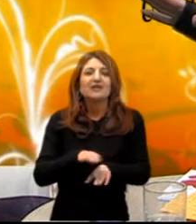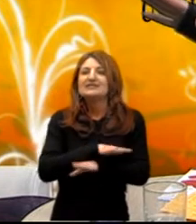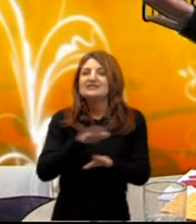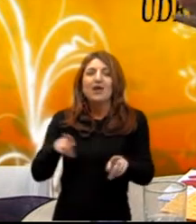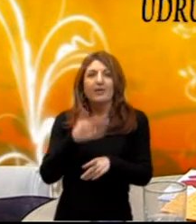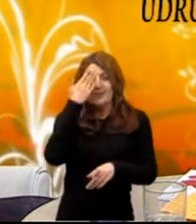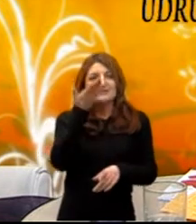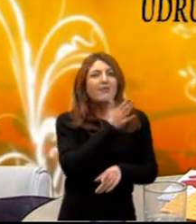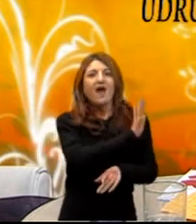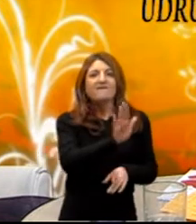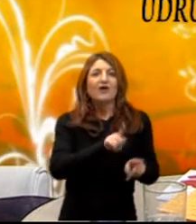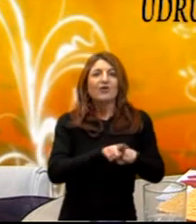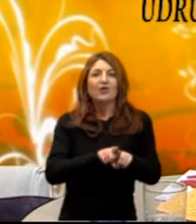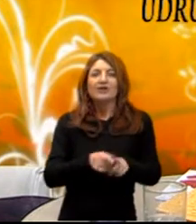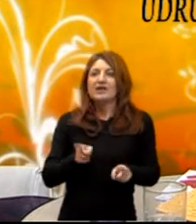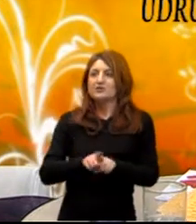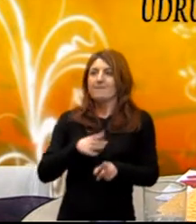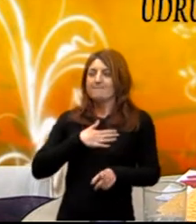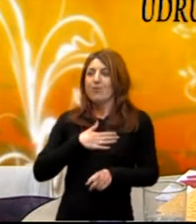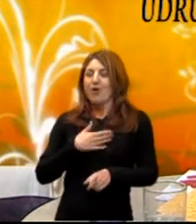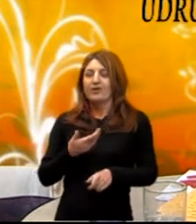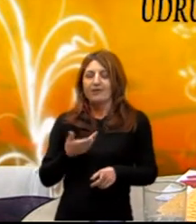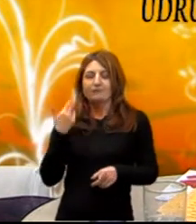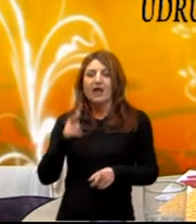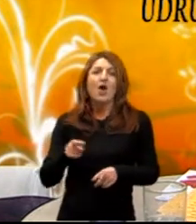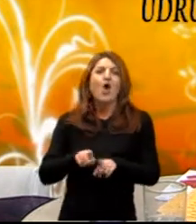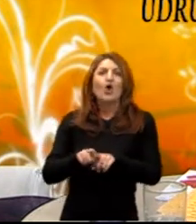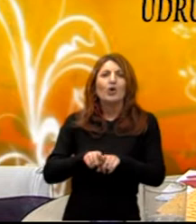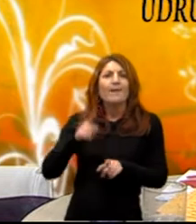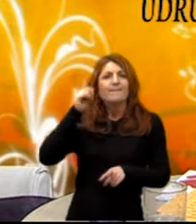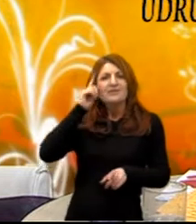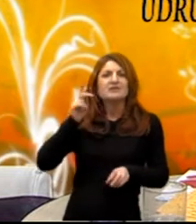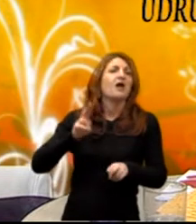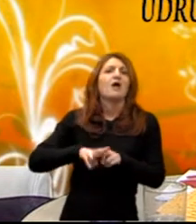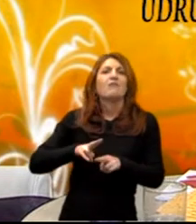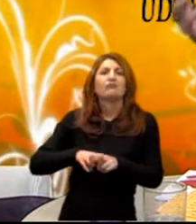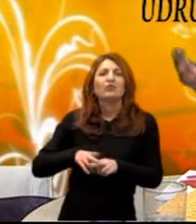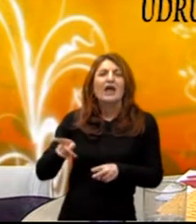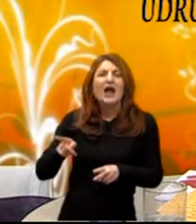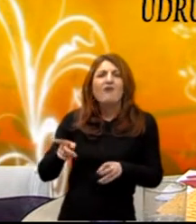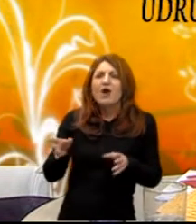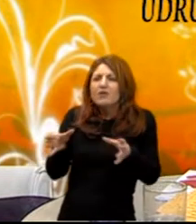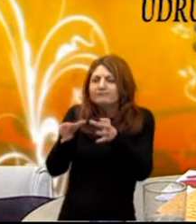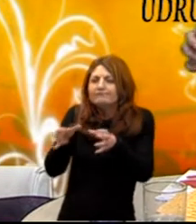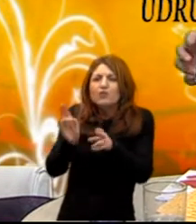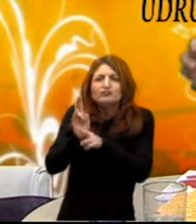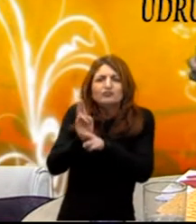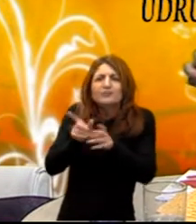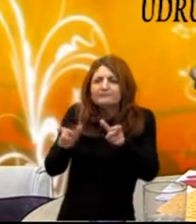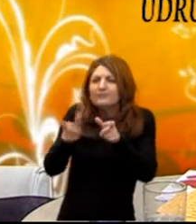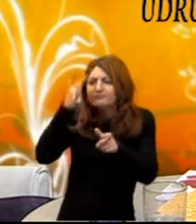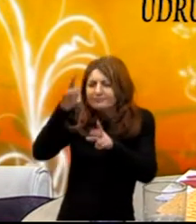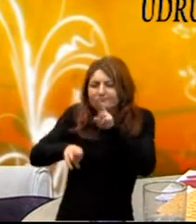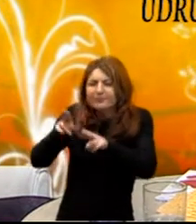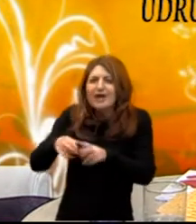su vaši roditelji bili, moja je bila, ne znam kakvi su vaši bili, uvijek oni misle da će nama takvim protektornim